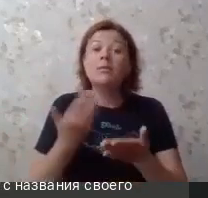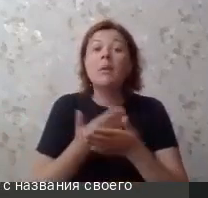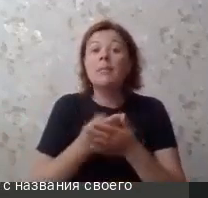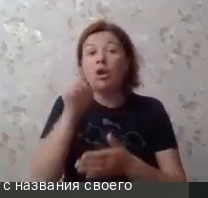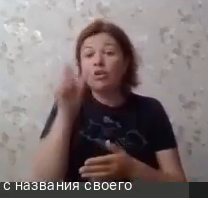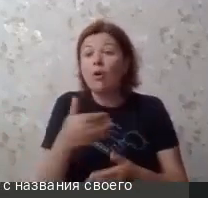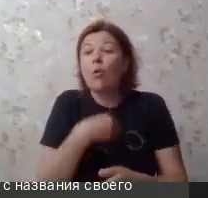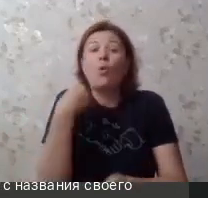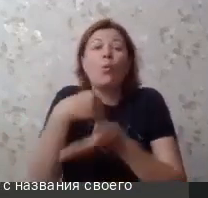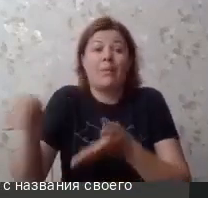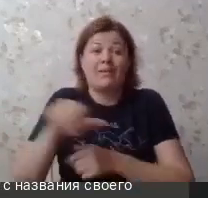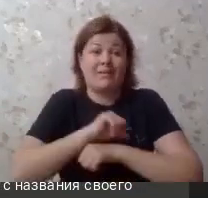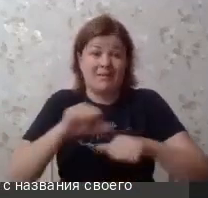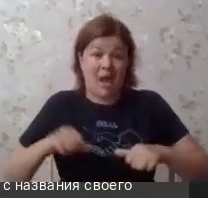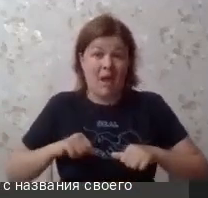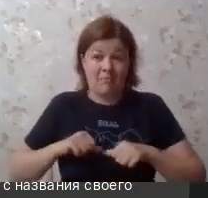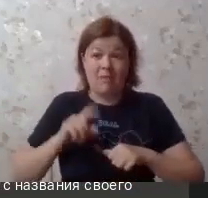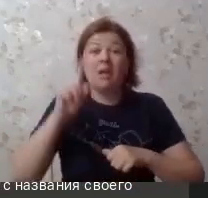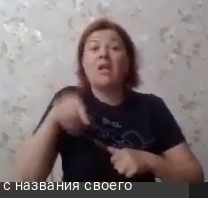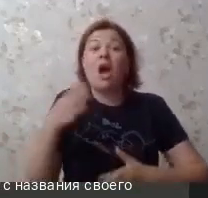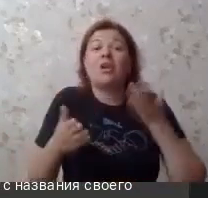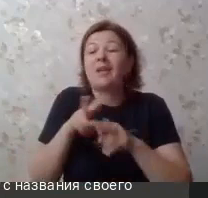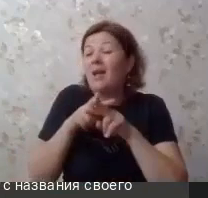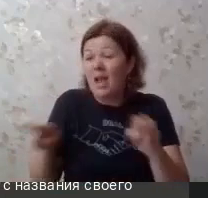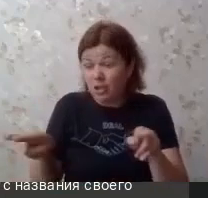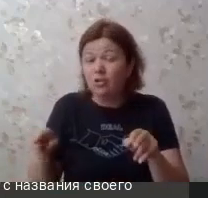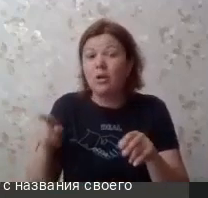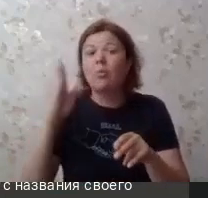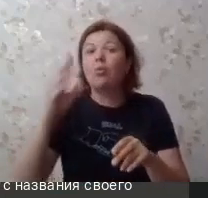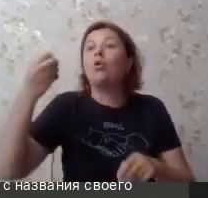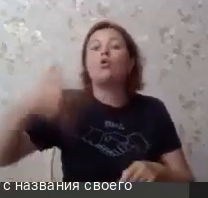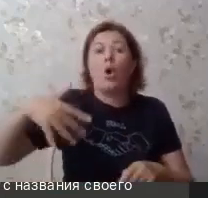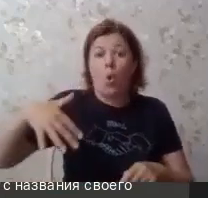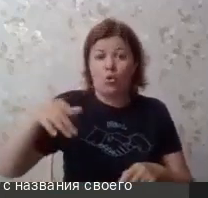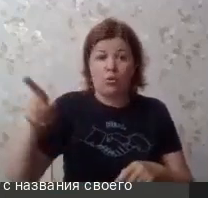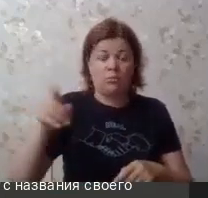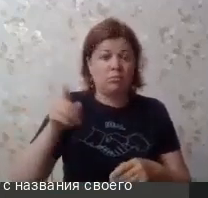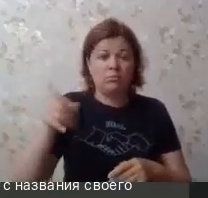их самостоятельно, даже точно такие же, то он будет дороже, скорее всего. Соответственно, он не сможет их